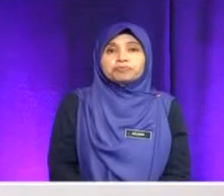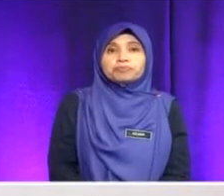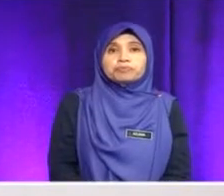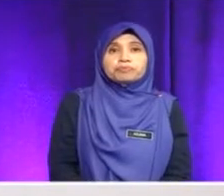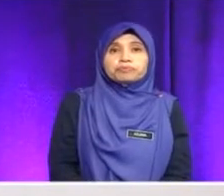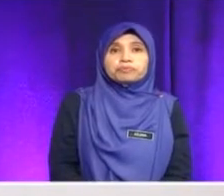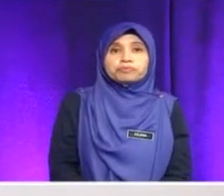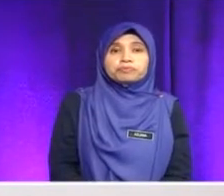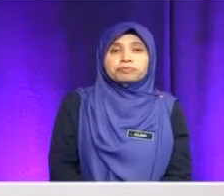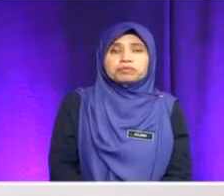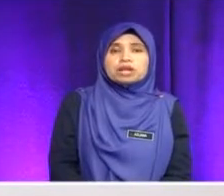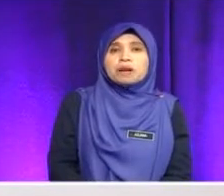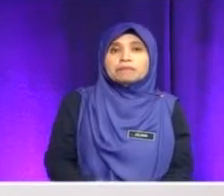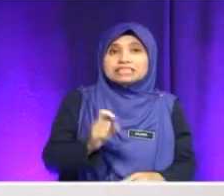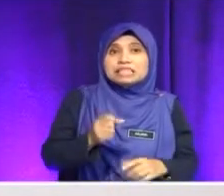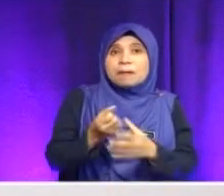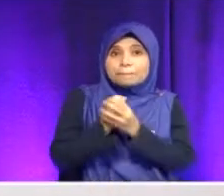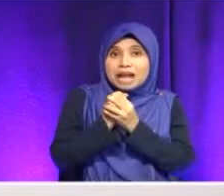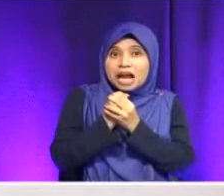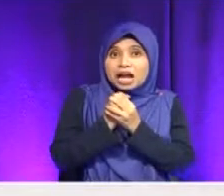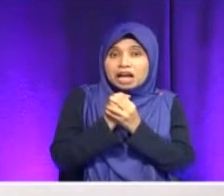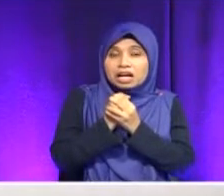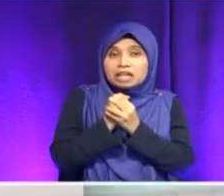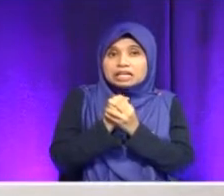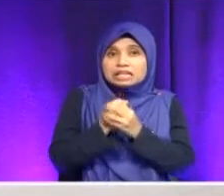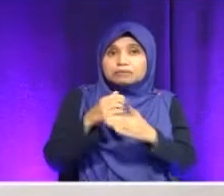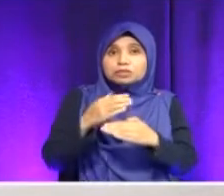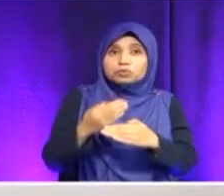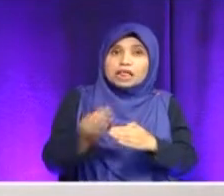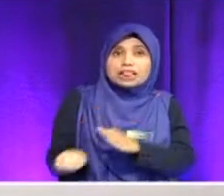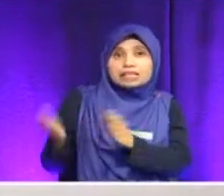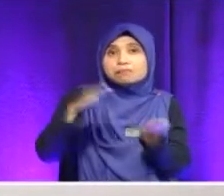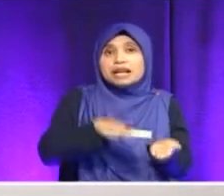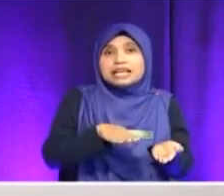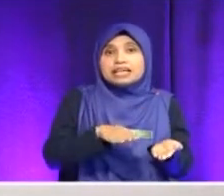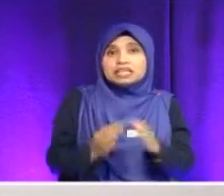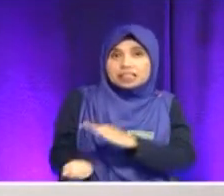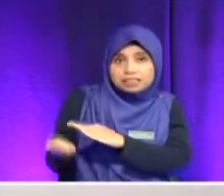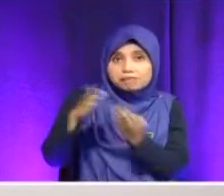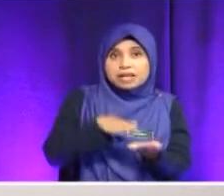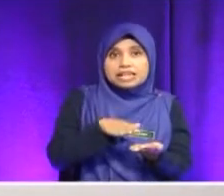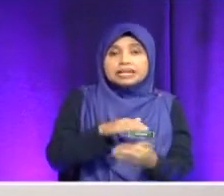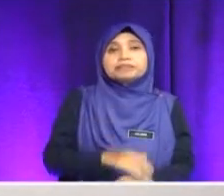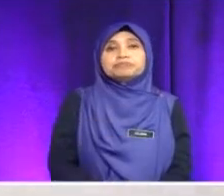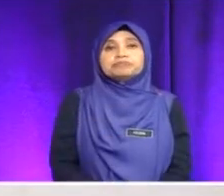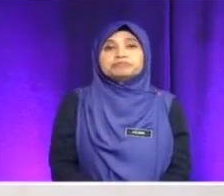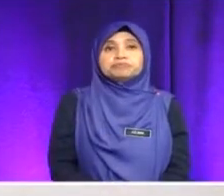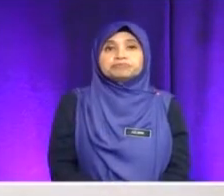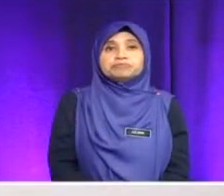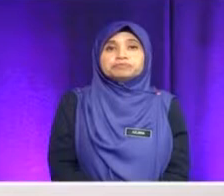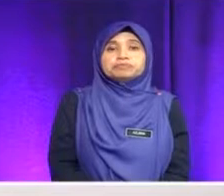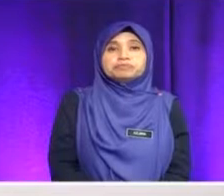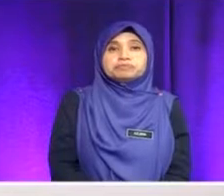boleh-boleh Senyum pegang-pegang Dan kita terbalik terbalik oke oke